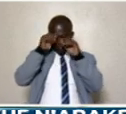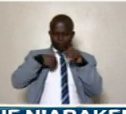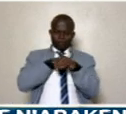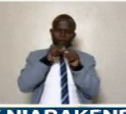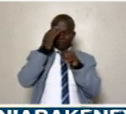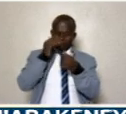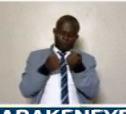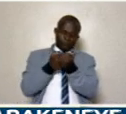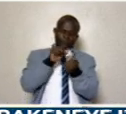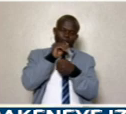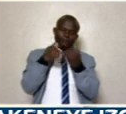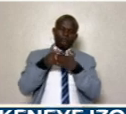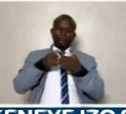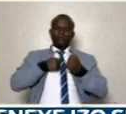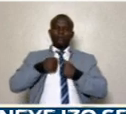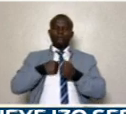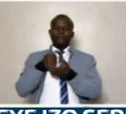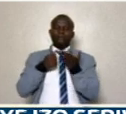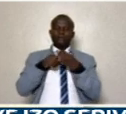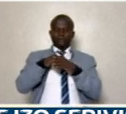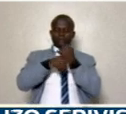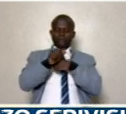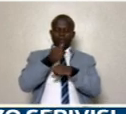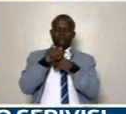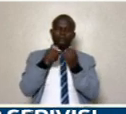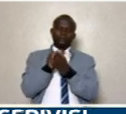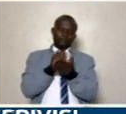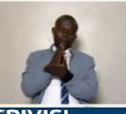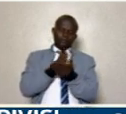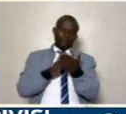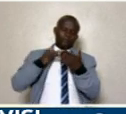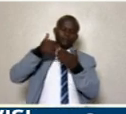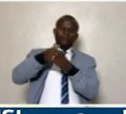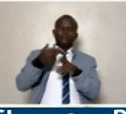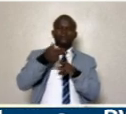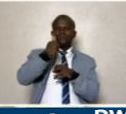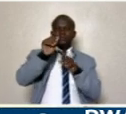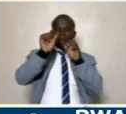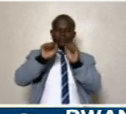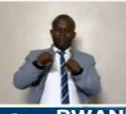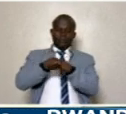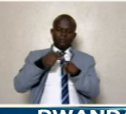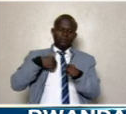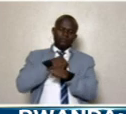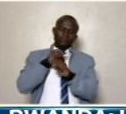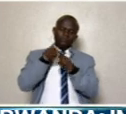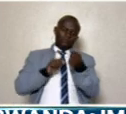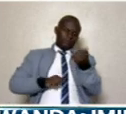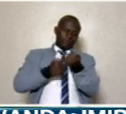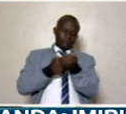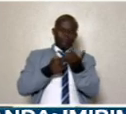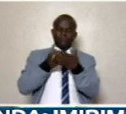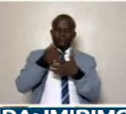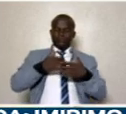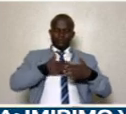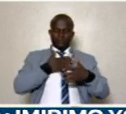ngo twunganire bagenzi bacu b'Abanyarwanda. Muri iki gikorwa barabaga kugeza ku kigero bashoboye, natwe tukaza tubunganira. Igishimishije